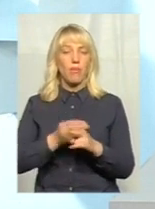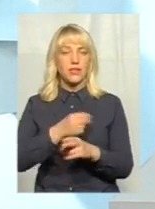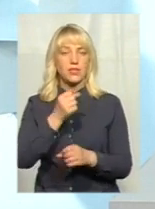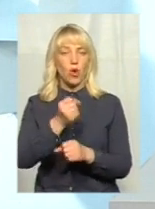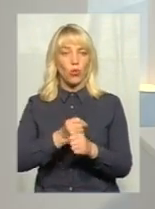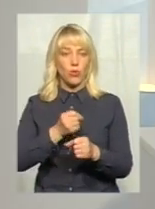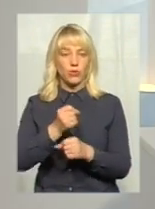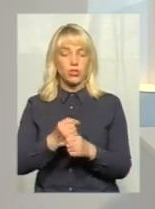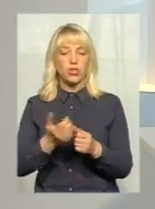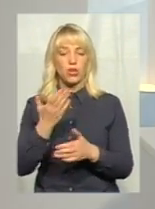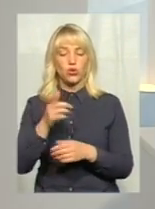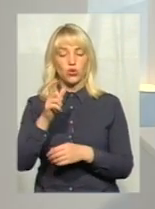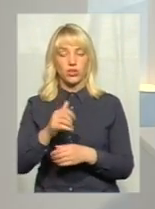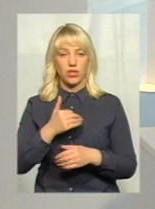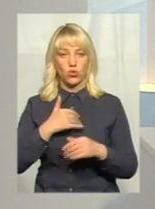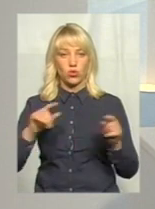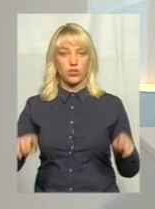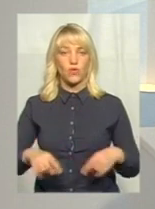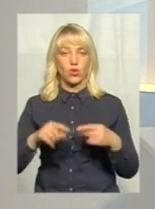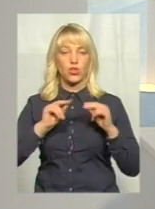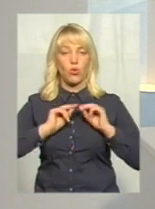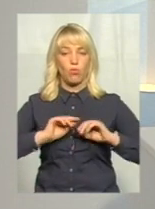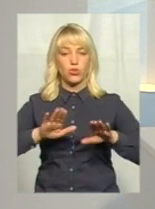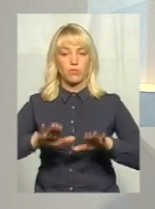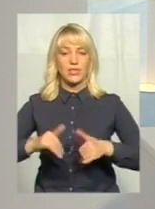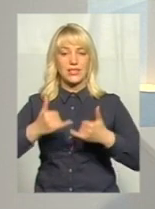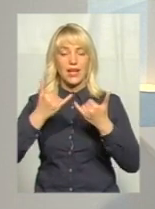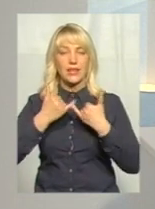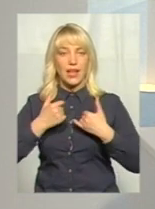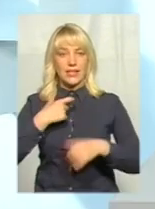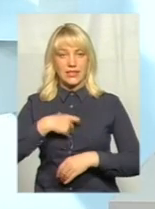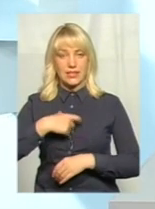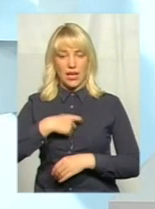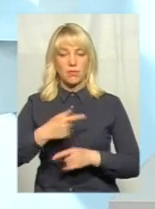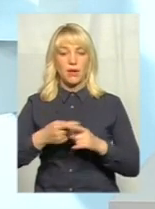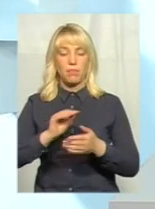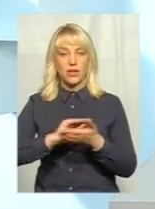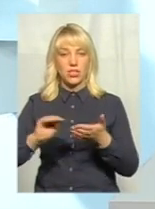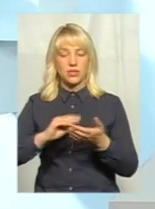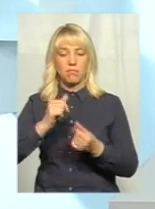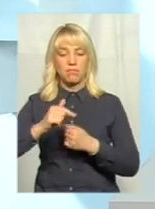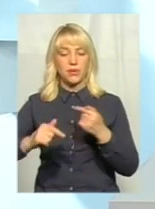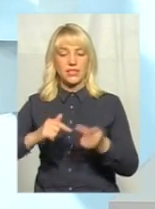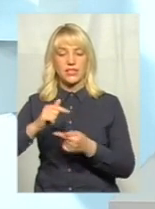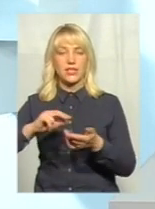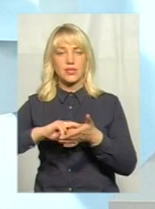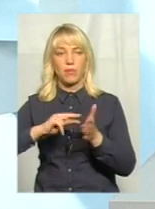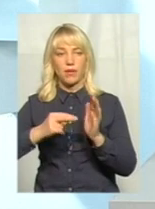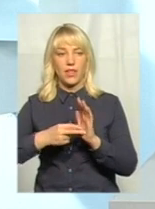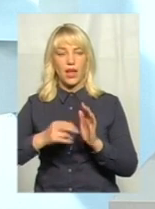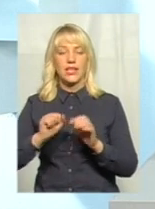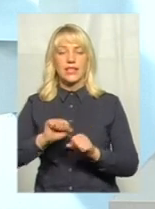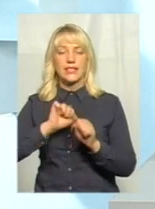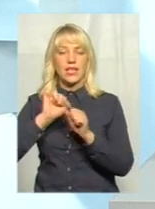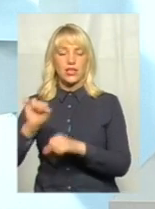себе робоче місце. Він пише бізнес-план, захищає його, реєструється як приватний підприємець, і